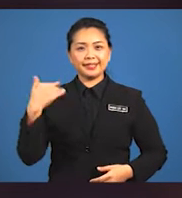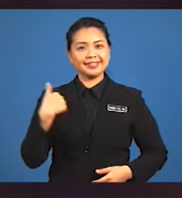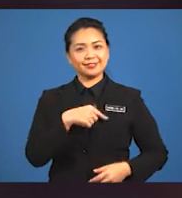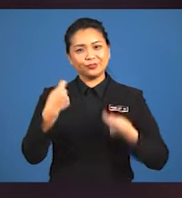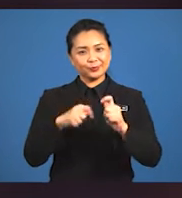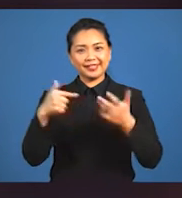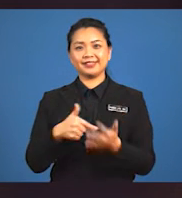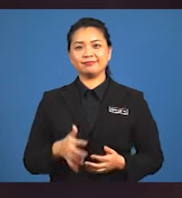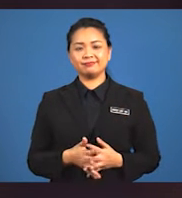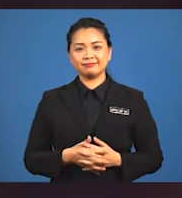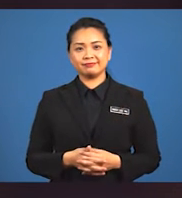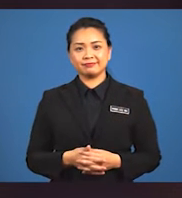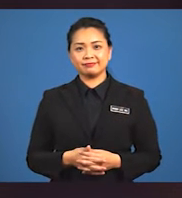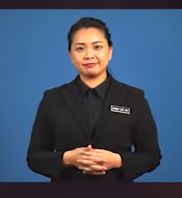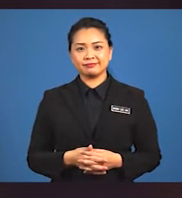Mari kita cuba lagi.